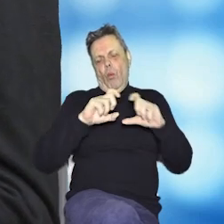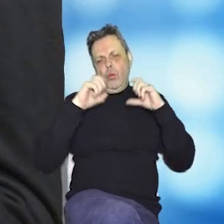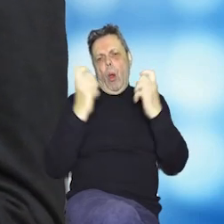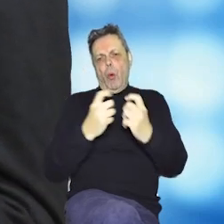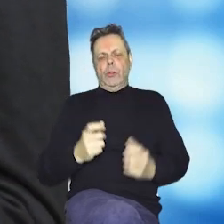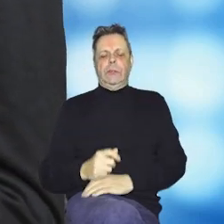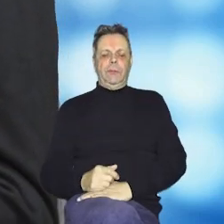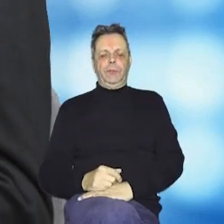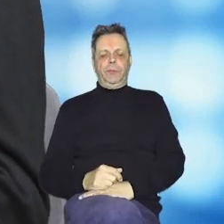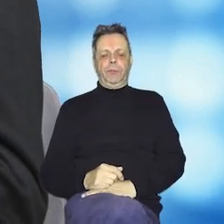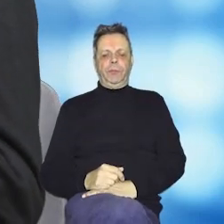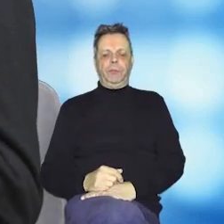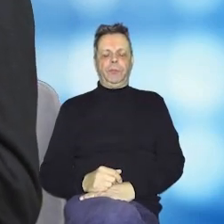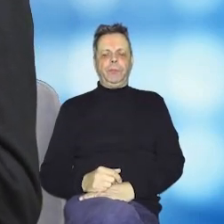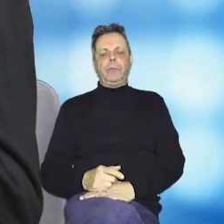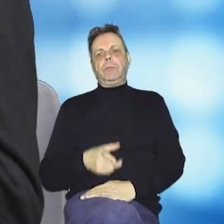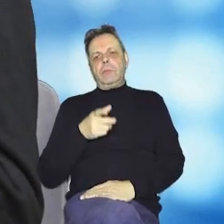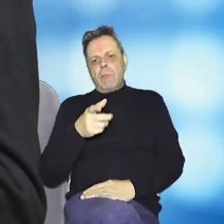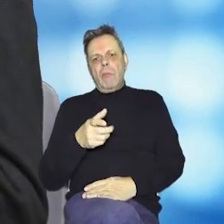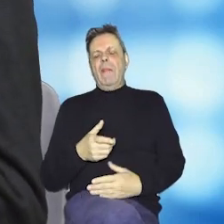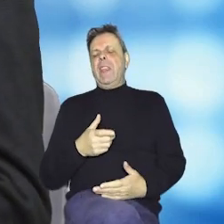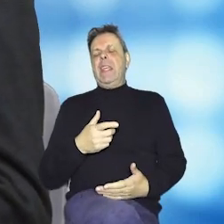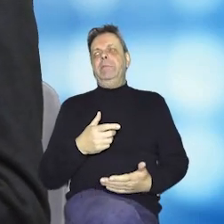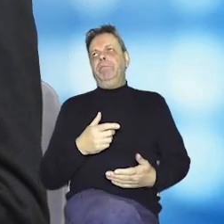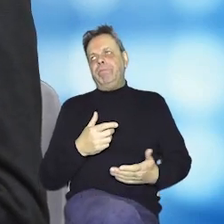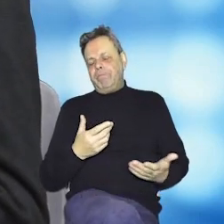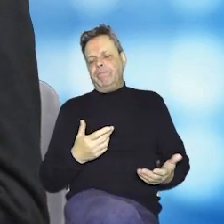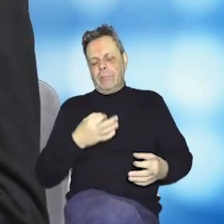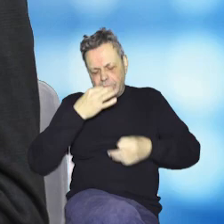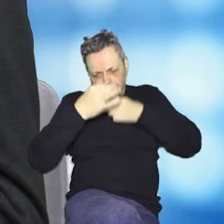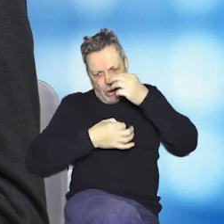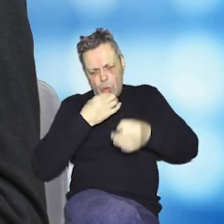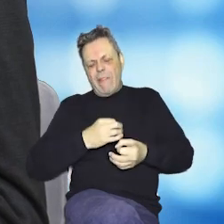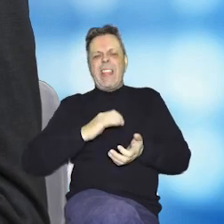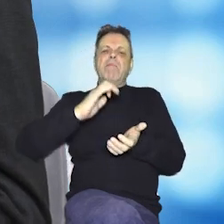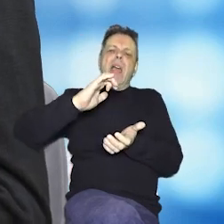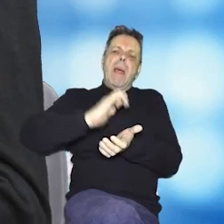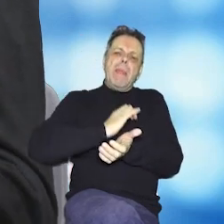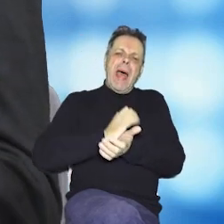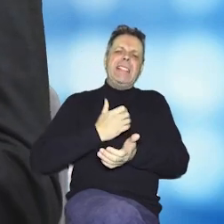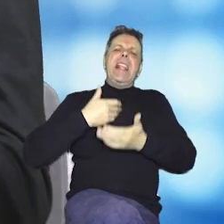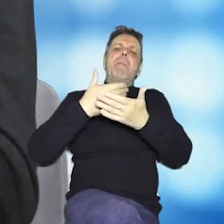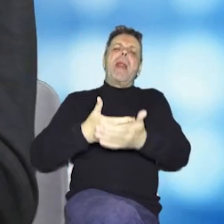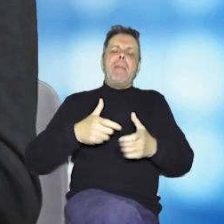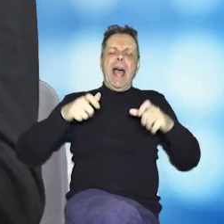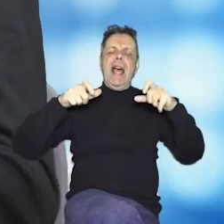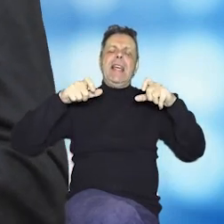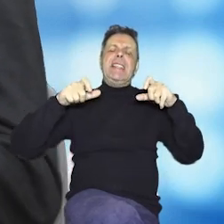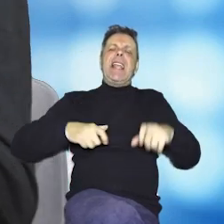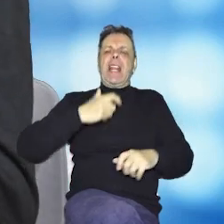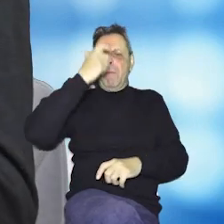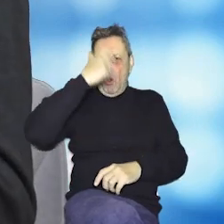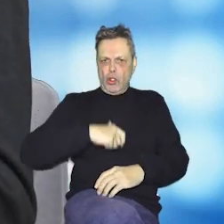odmah na našu temu. Bavite se nasiljem među starijim osobama, odnosno točnije